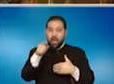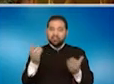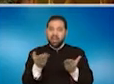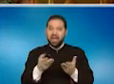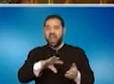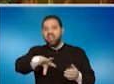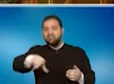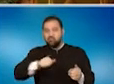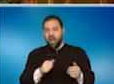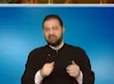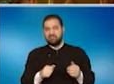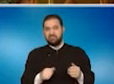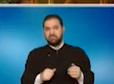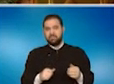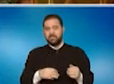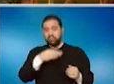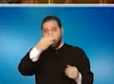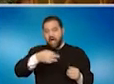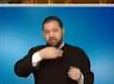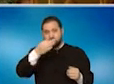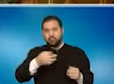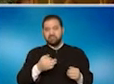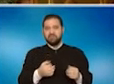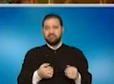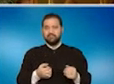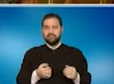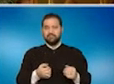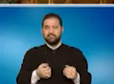hoțul, că hoț era, și a zis: